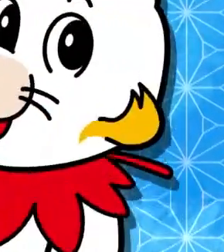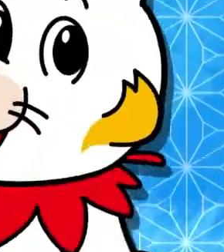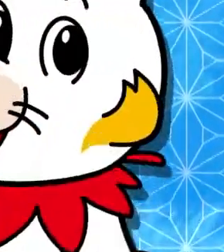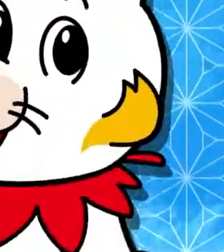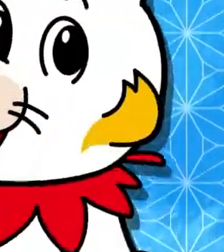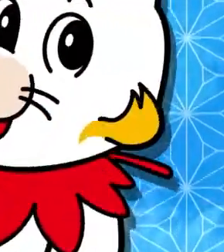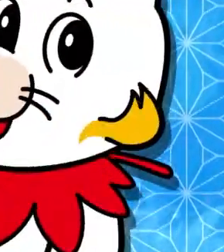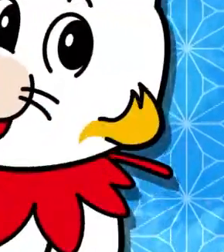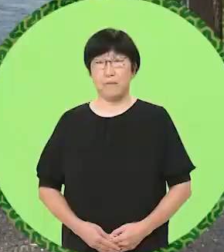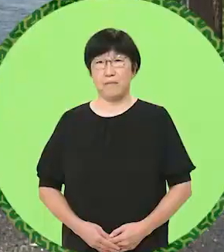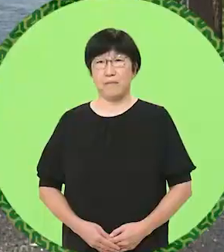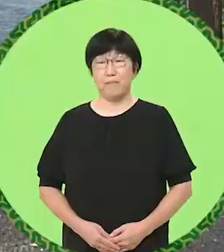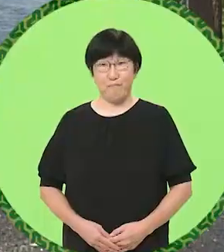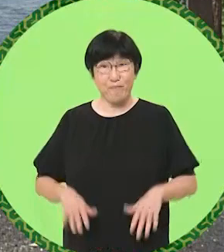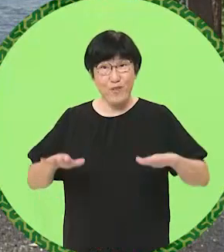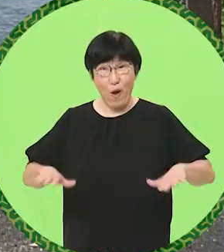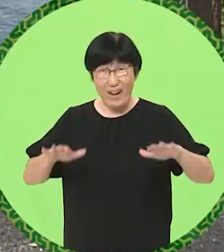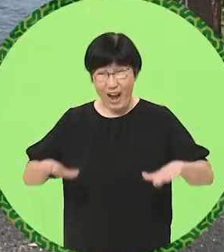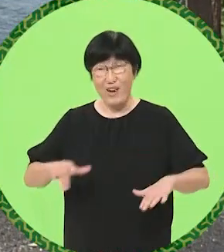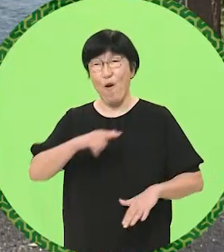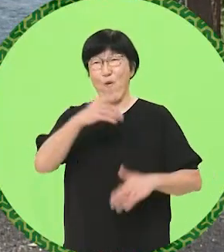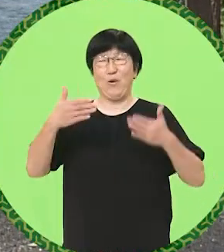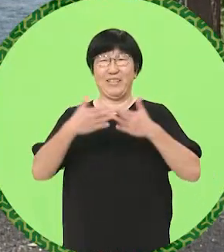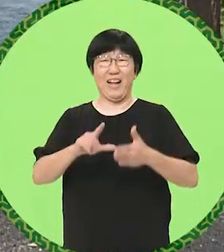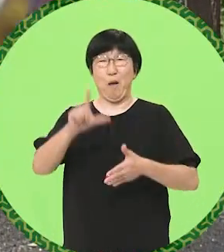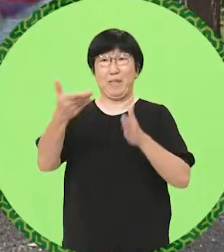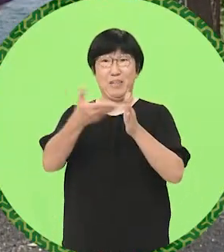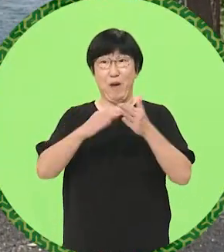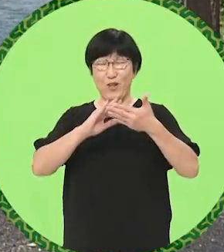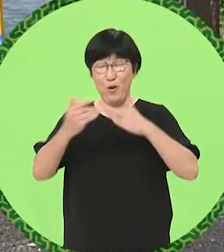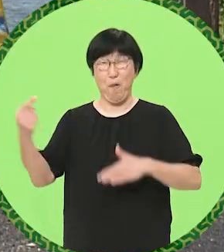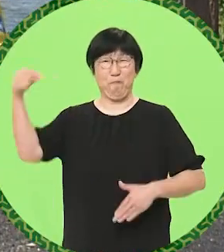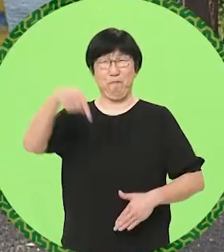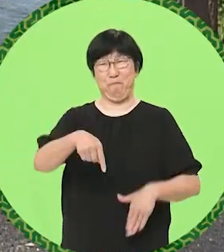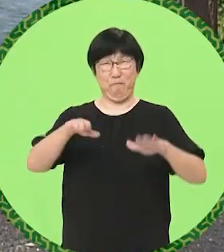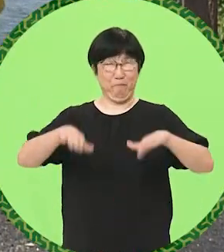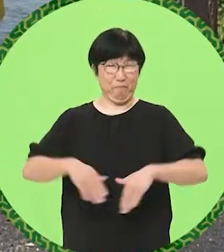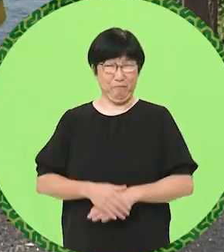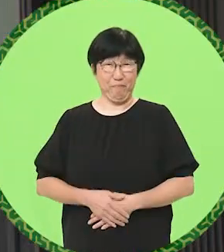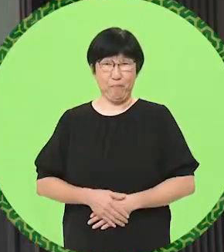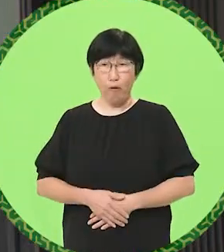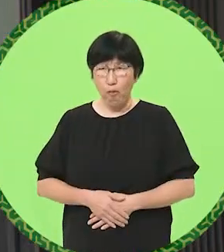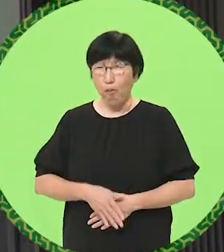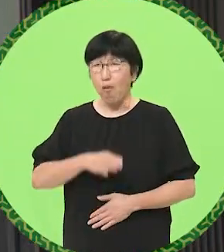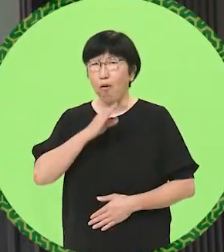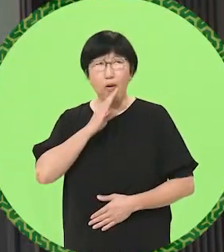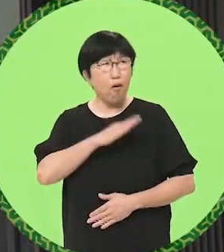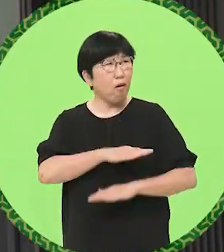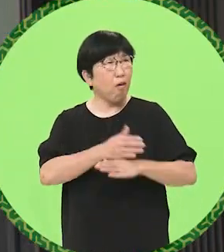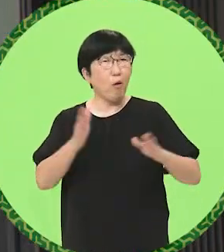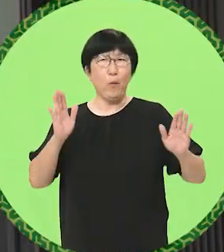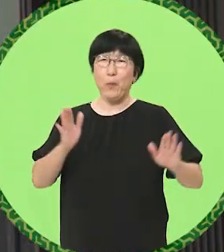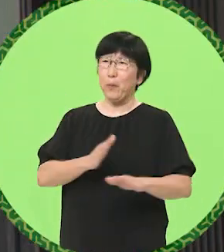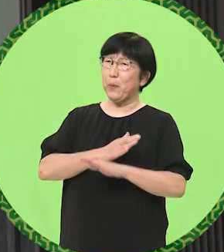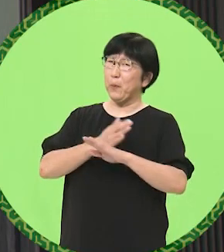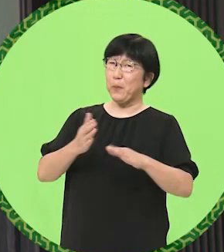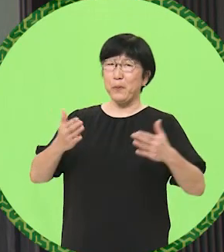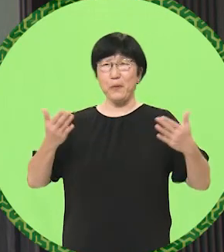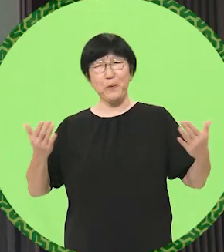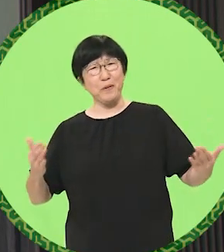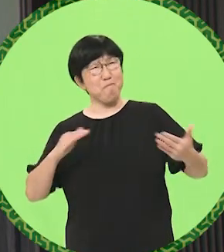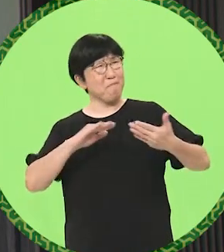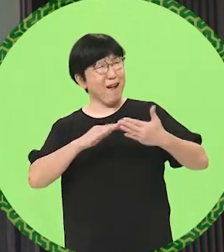一新。 今回は大崎上島にやってきました。 本にのどかな町よ